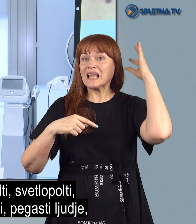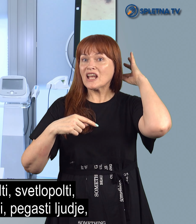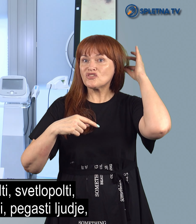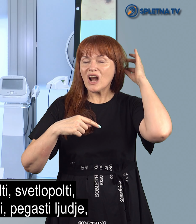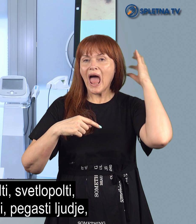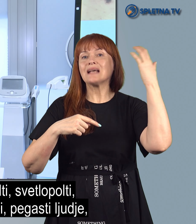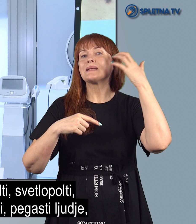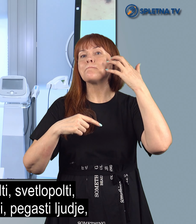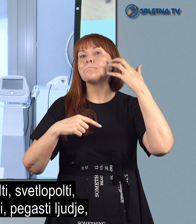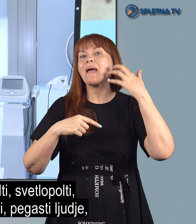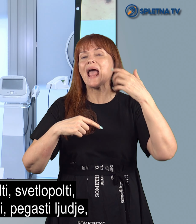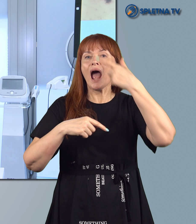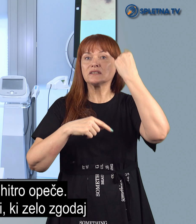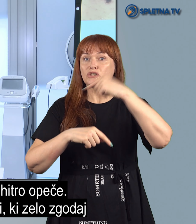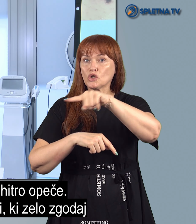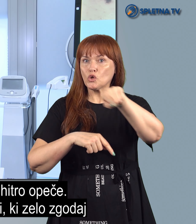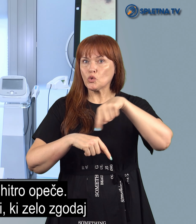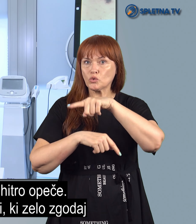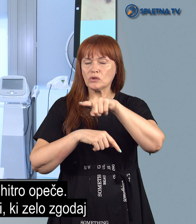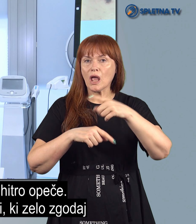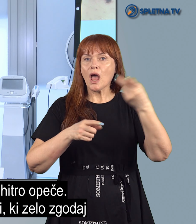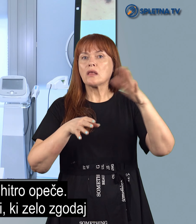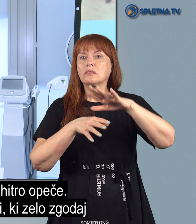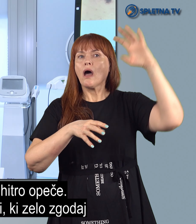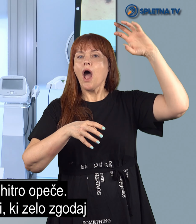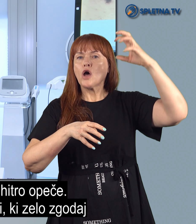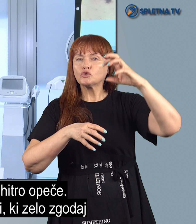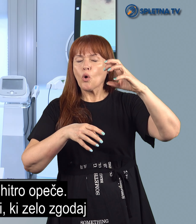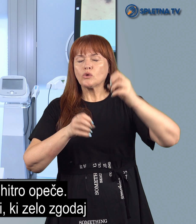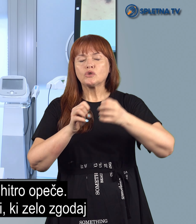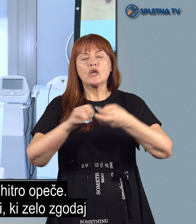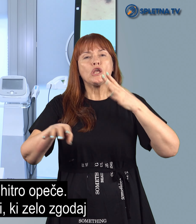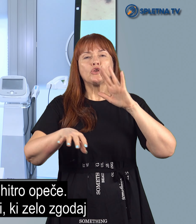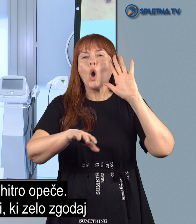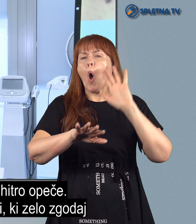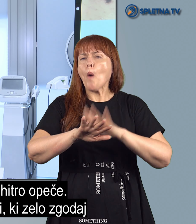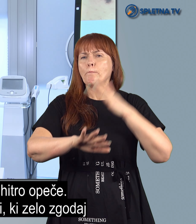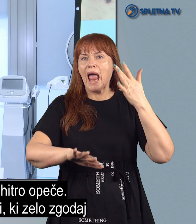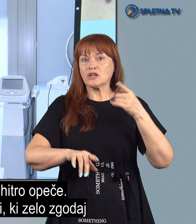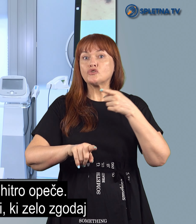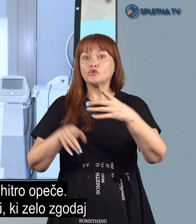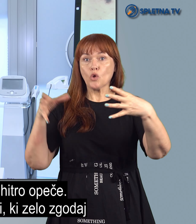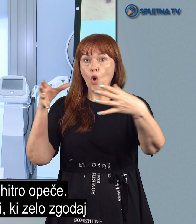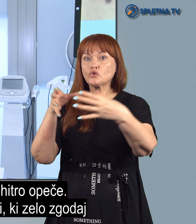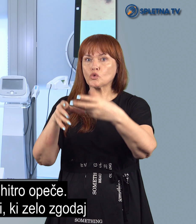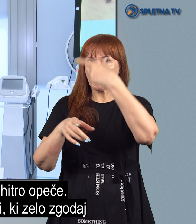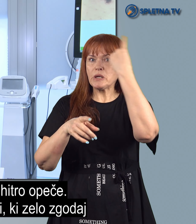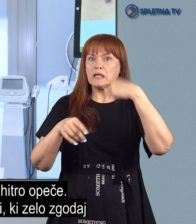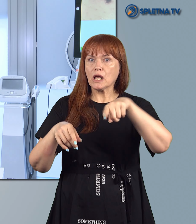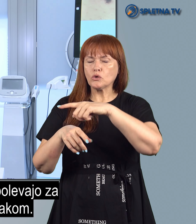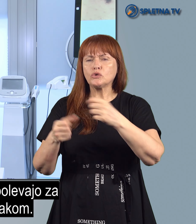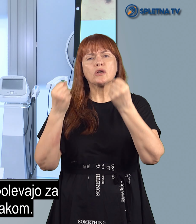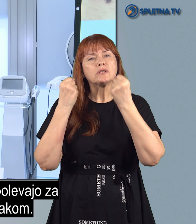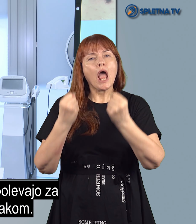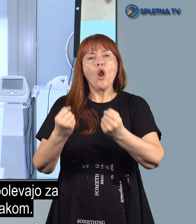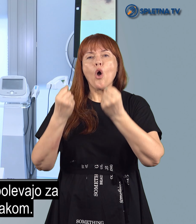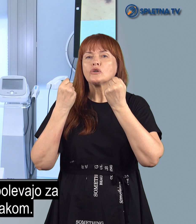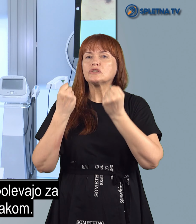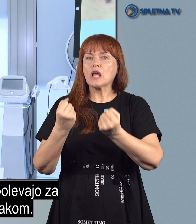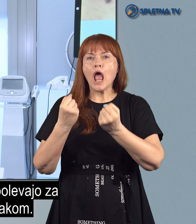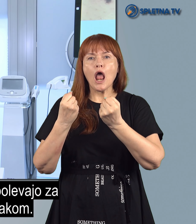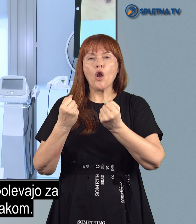rdečelasi, pegasti ljudje, ki jih na soncu hitro opeče. To so skupina ljudi, ki zelo,